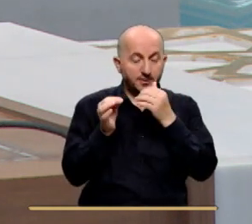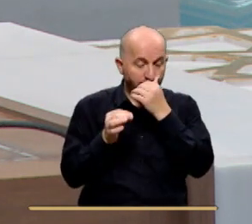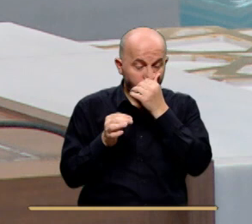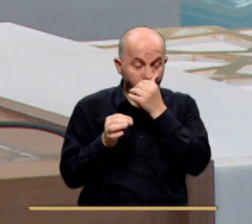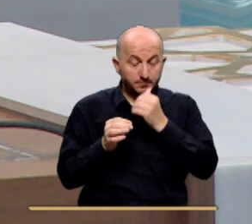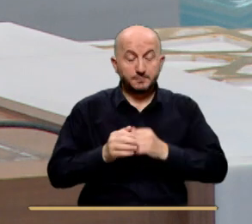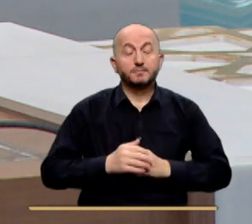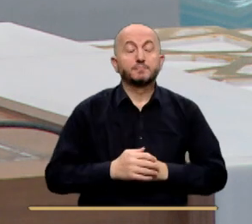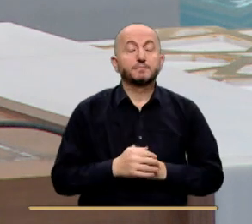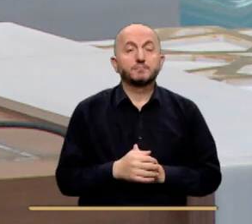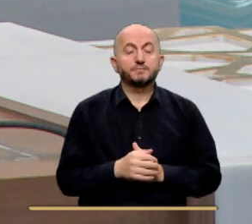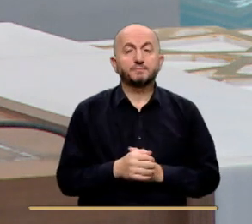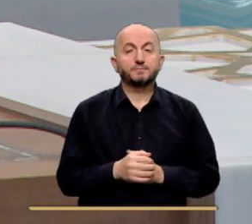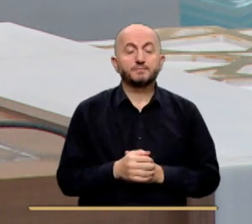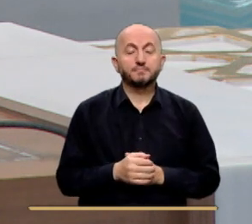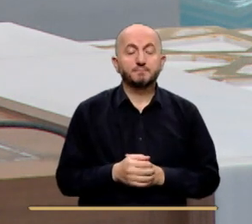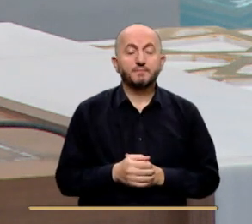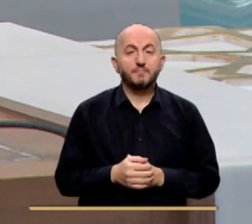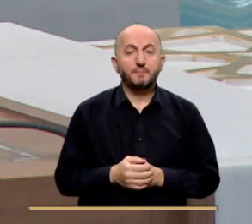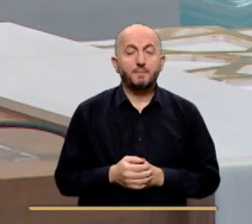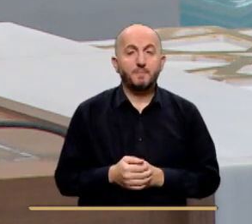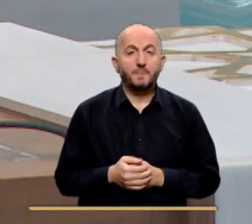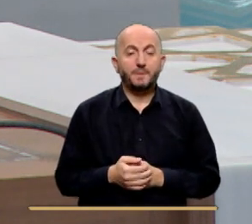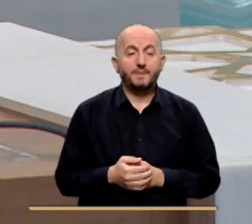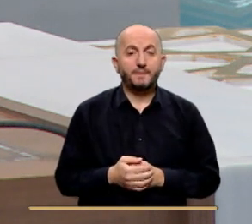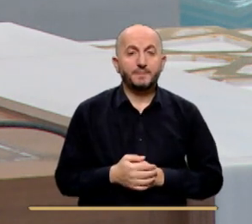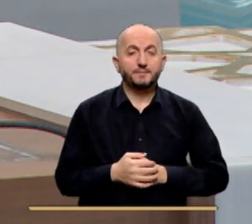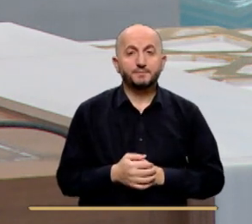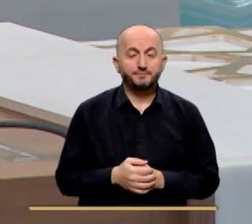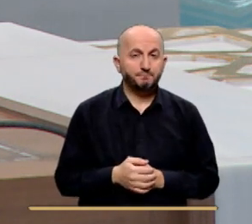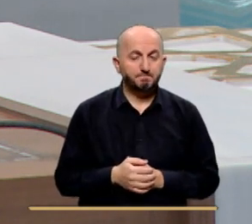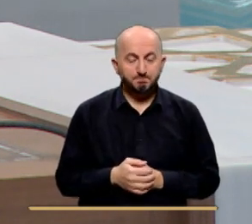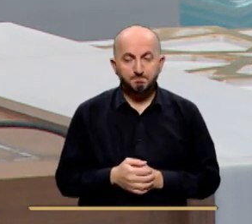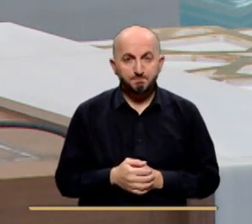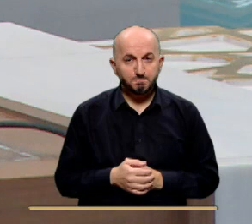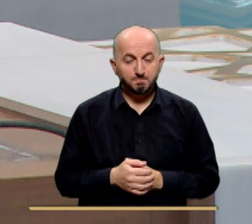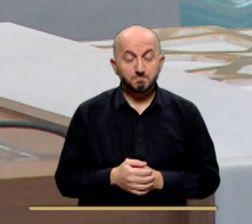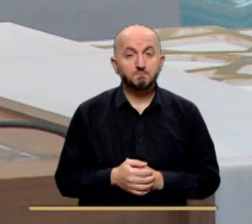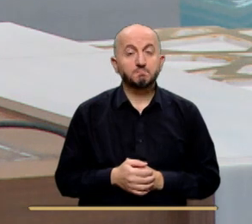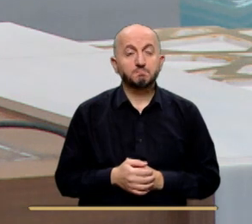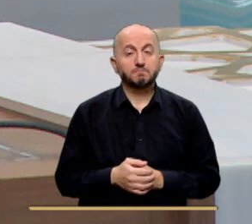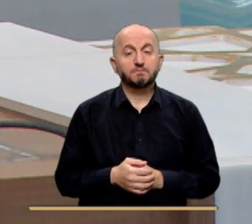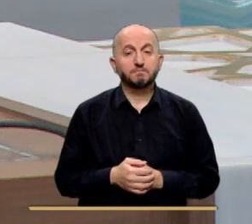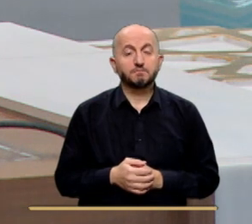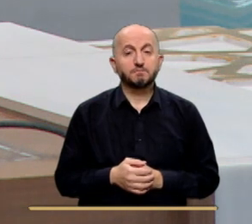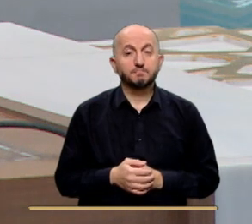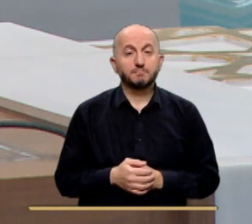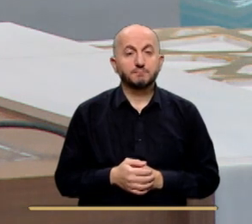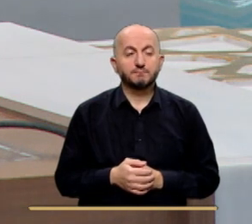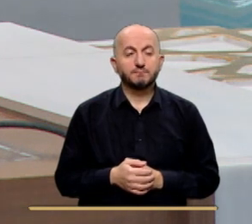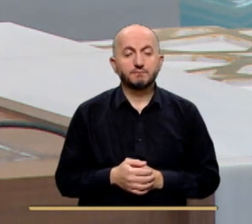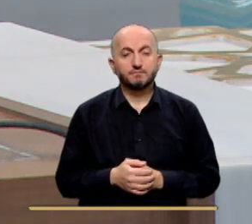Ya eyyuher rasul belliğ ma unzile ileyke min rabbik ve illem tef'al